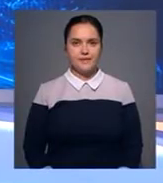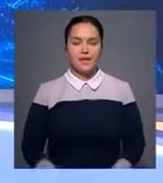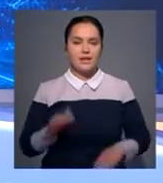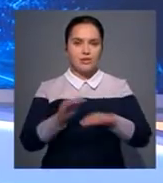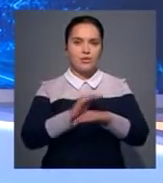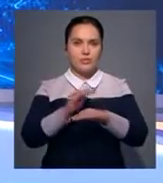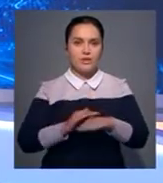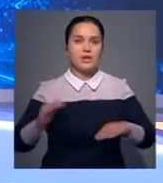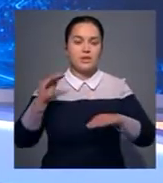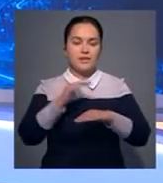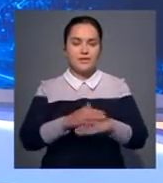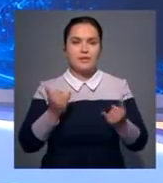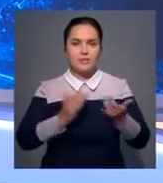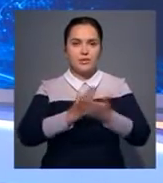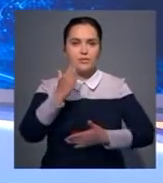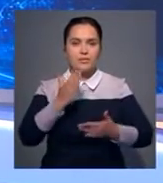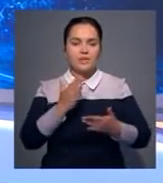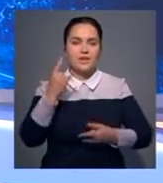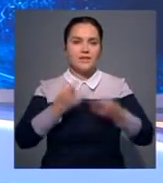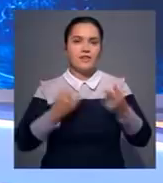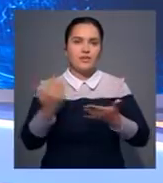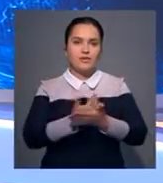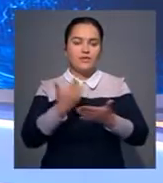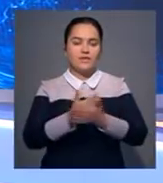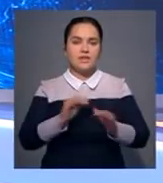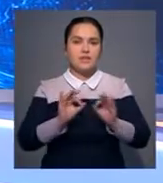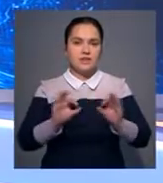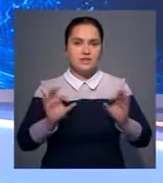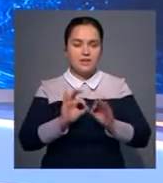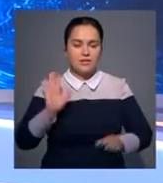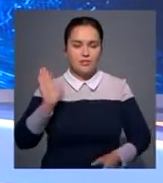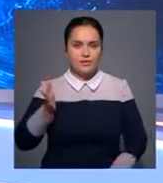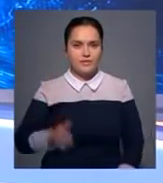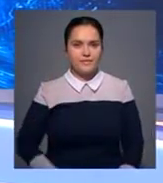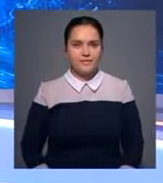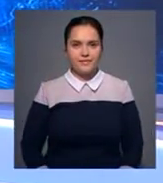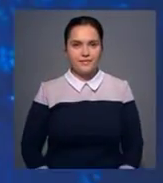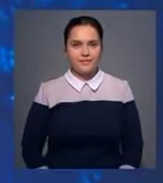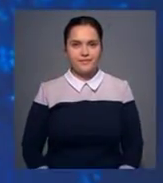Добрый вечер. С новостями к этому часу вас познакомят сурдопереводчик Виктория Антонишина и я, Алмаз Ашим.